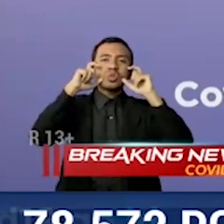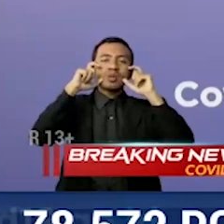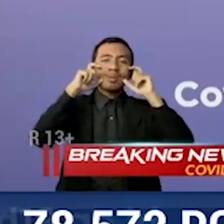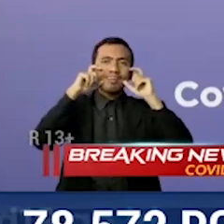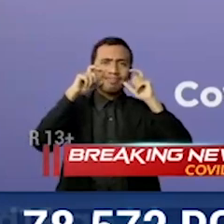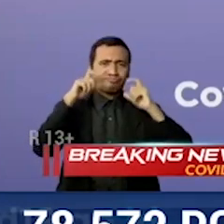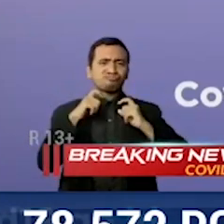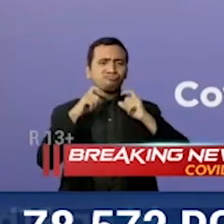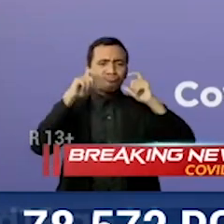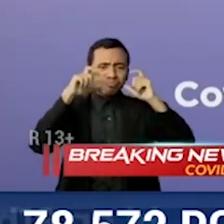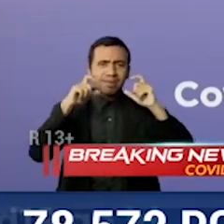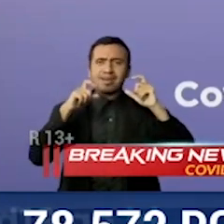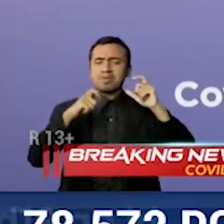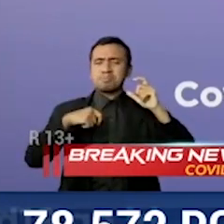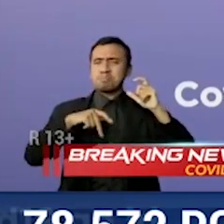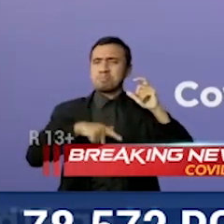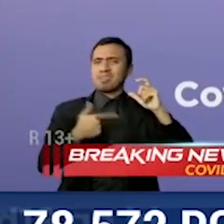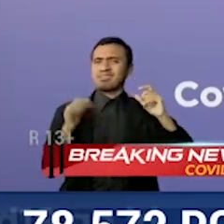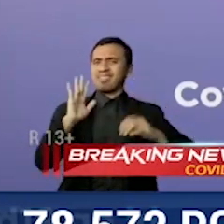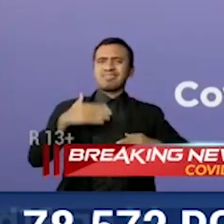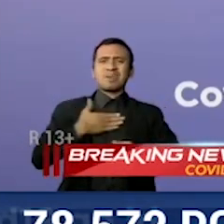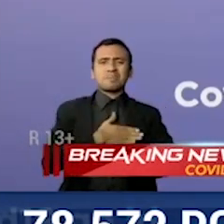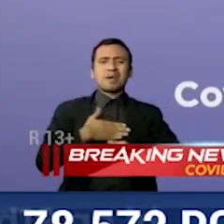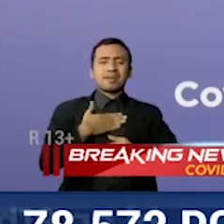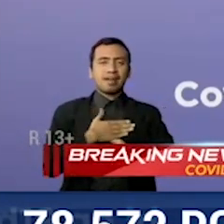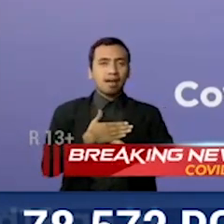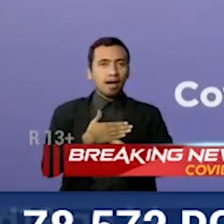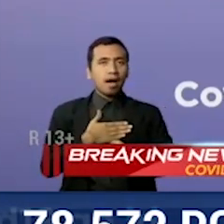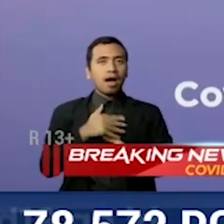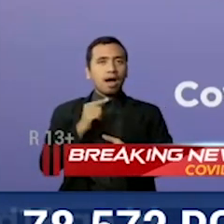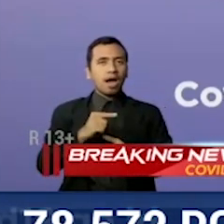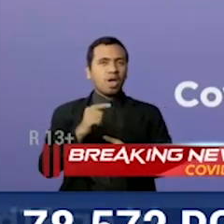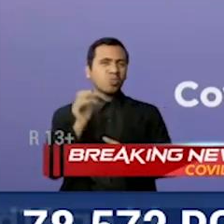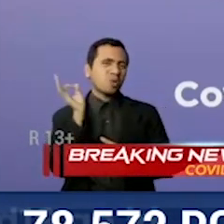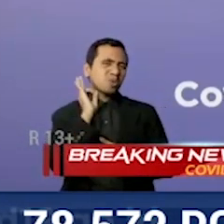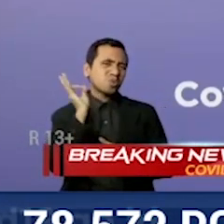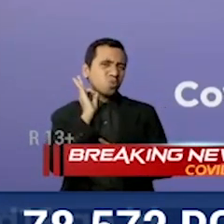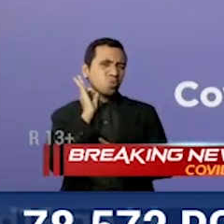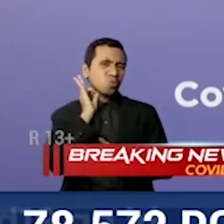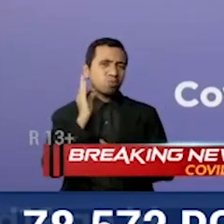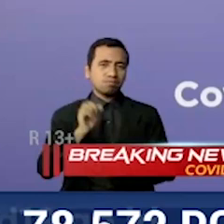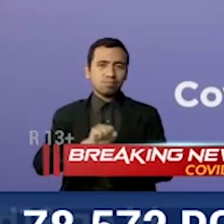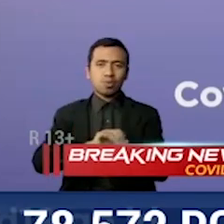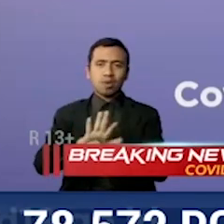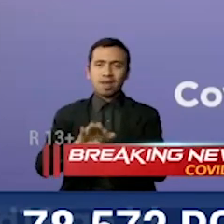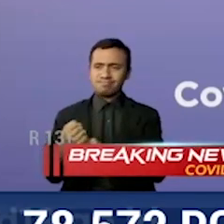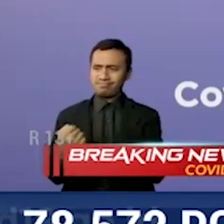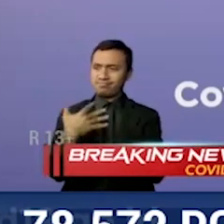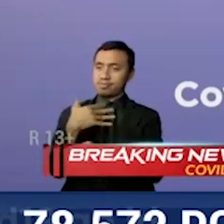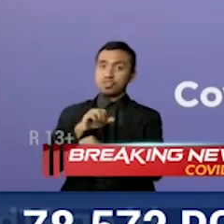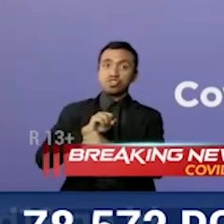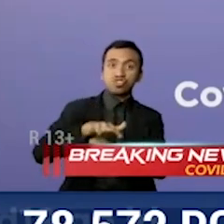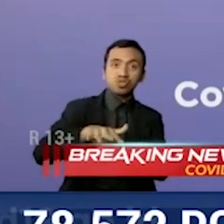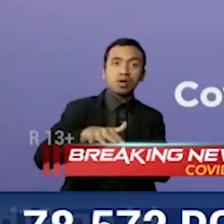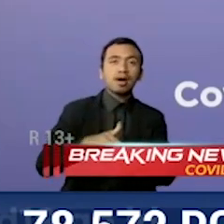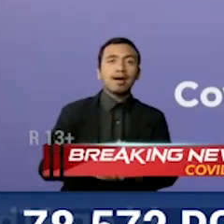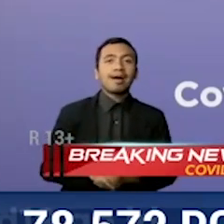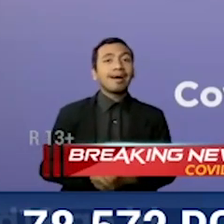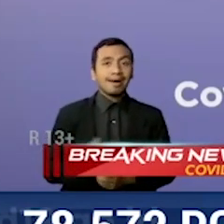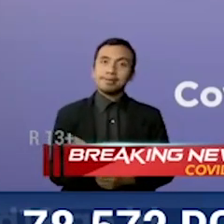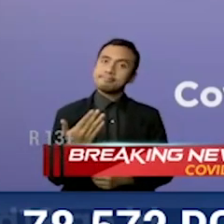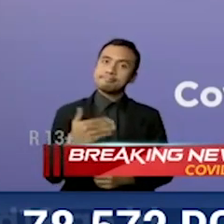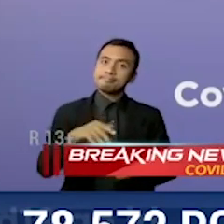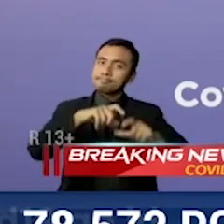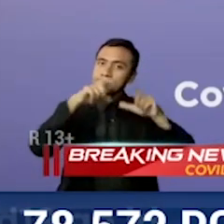menaikkan lagi dan seterusnya ini memberikan Resiko yang besar untuk penularan Oleh karena itu Pilihlah masker yang